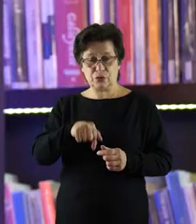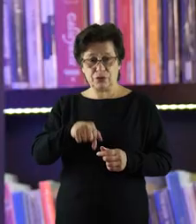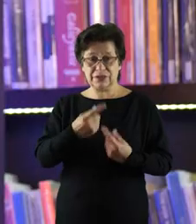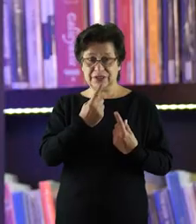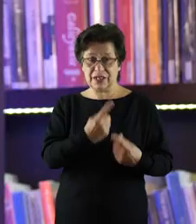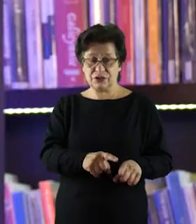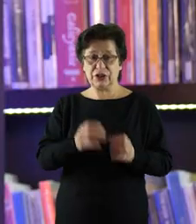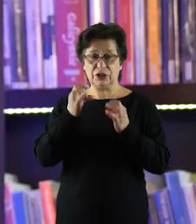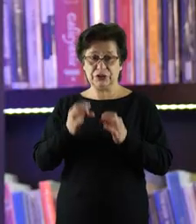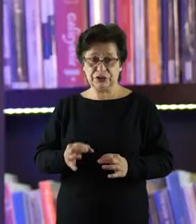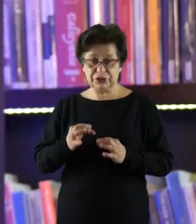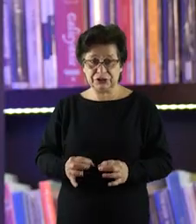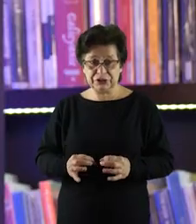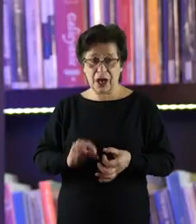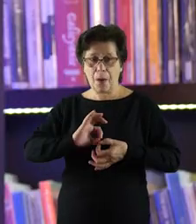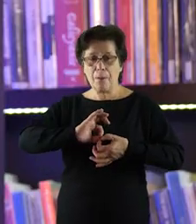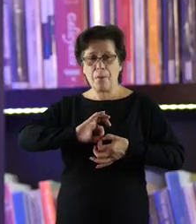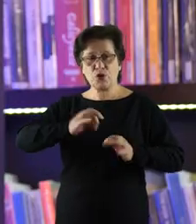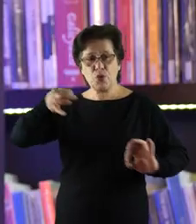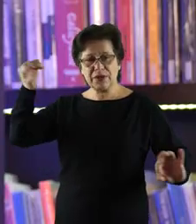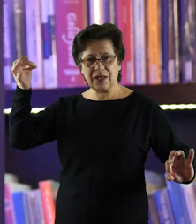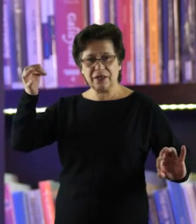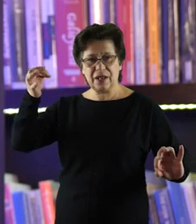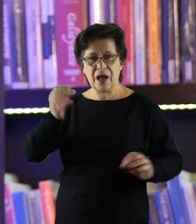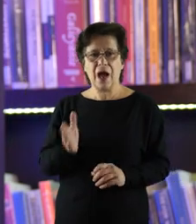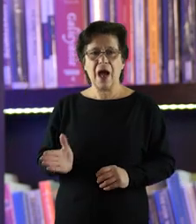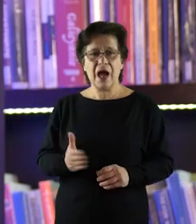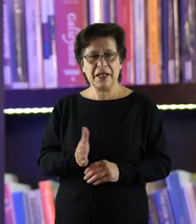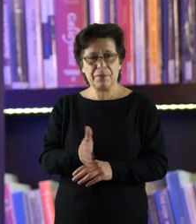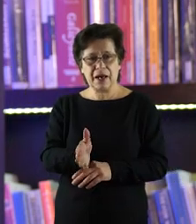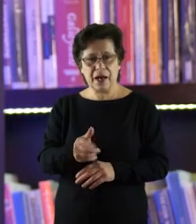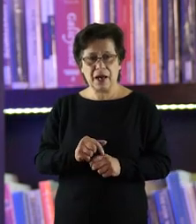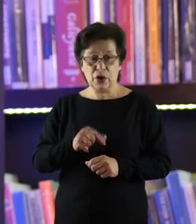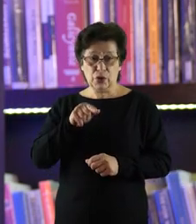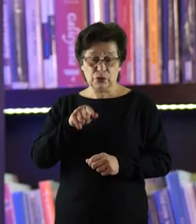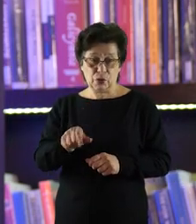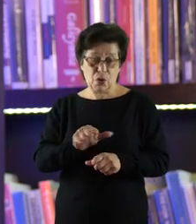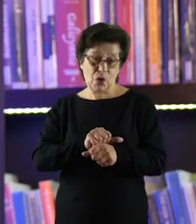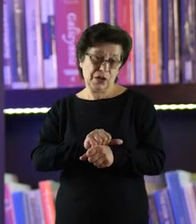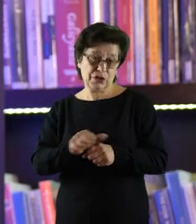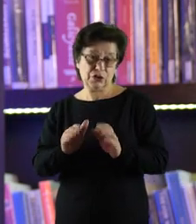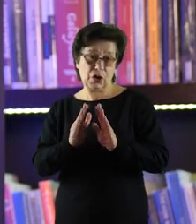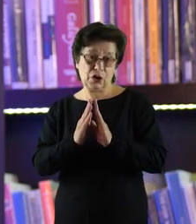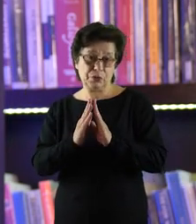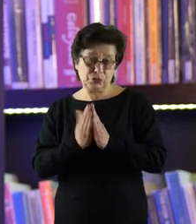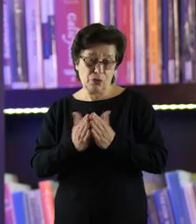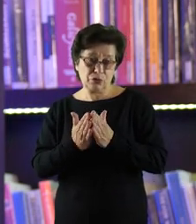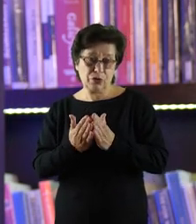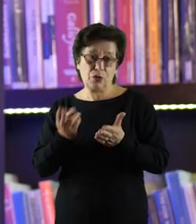napisać. Dzisiaj Pozłacana rybka jest w kanonie Waszych lektur. Czyta ją niemal cała